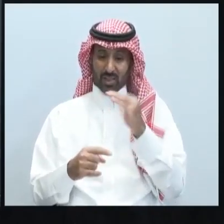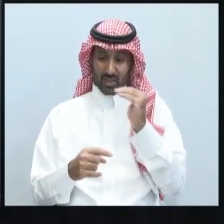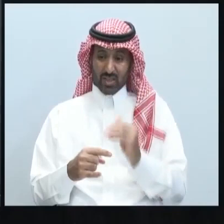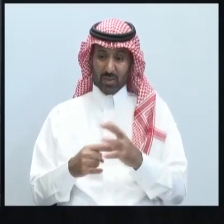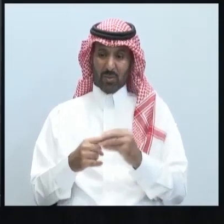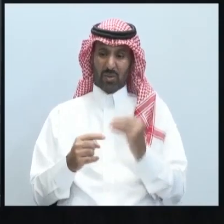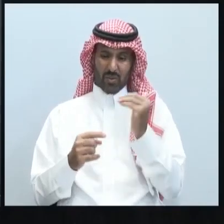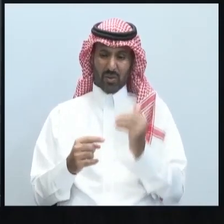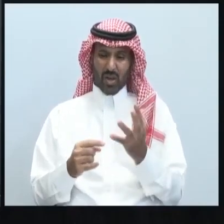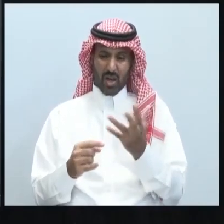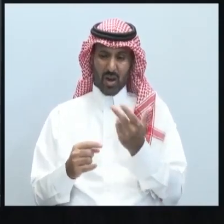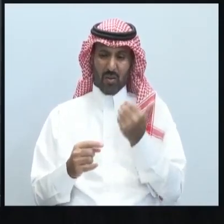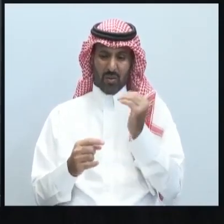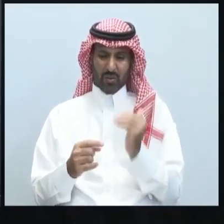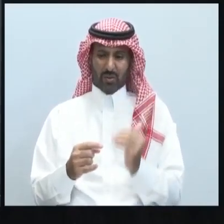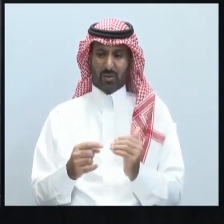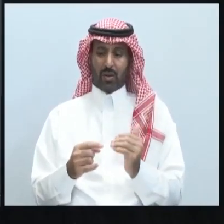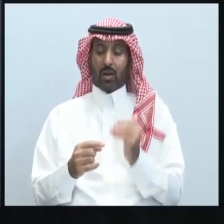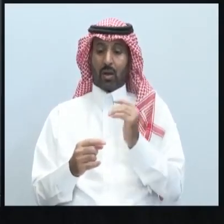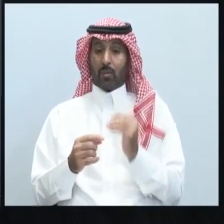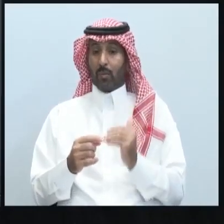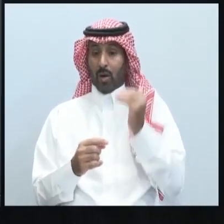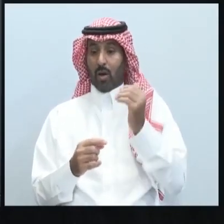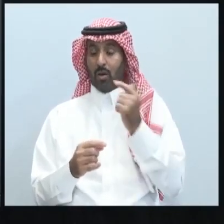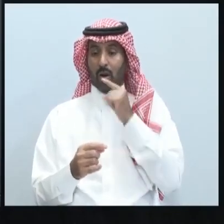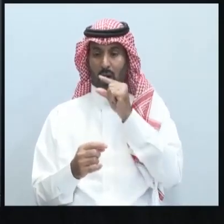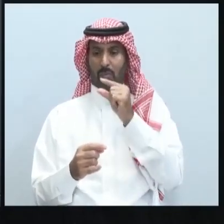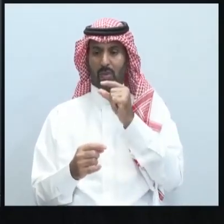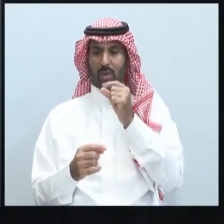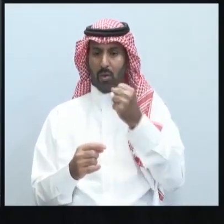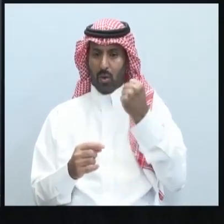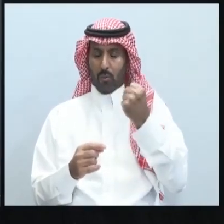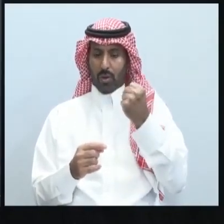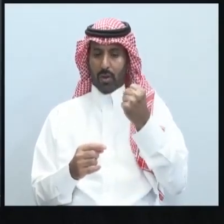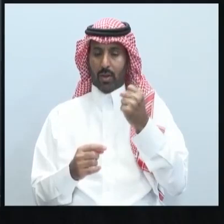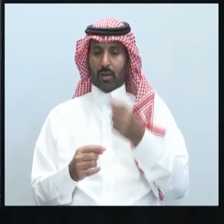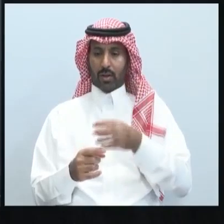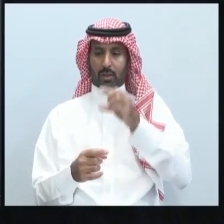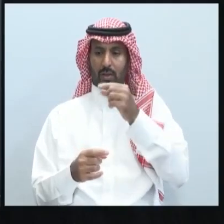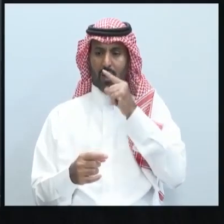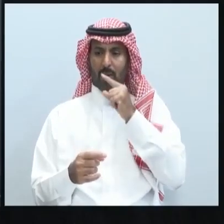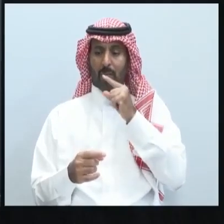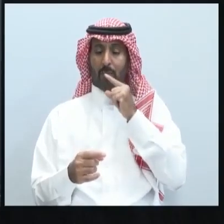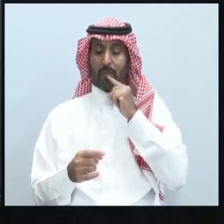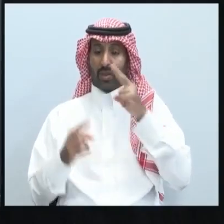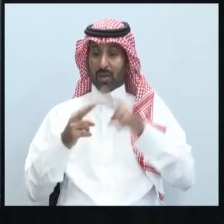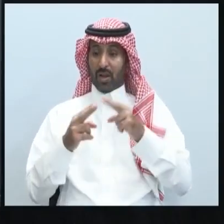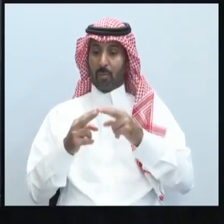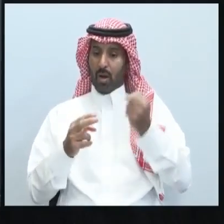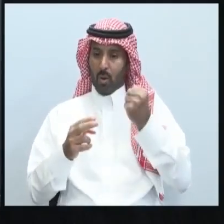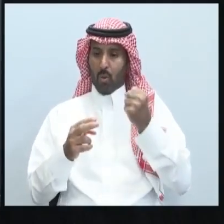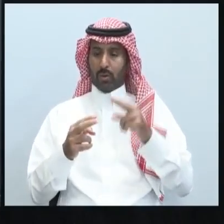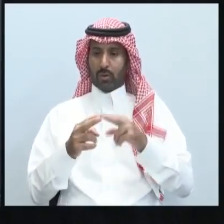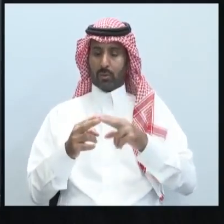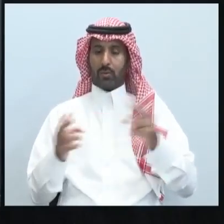كان الحمض اكثر قوه اصبح التوصيل الكهربائي له كذلك افضل توصيل فبالتالي القيمه للان